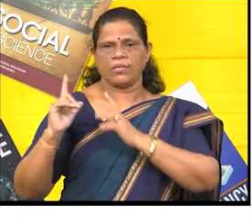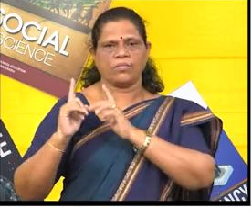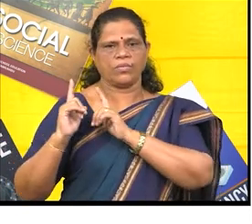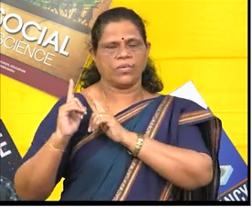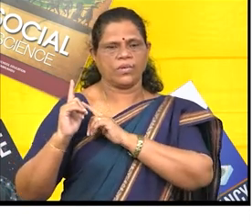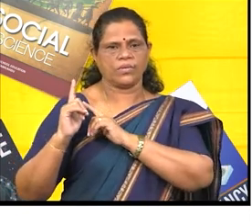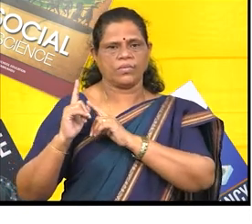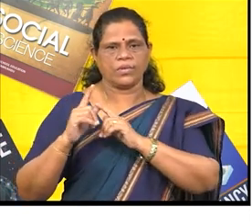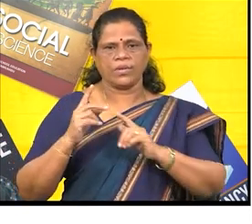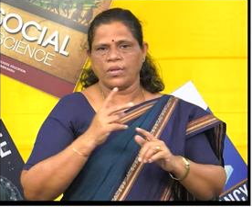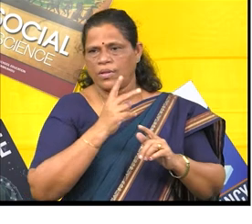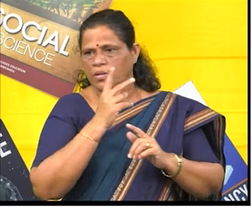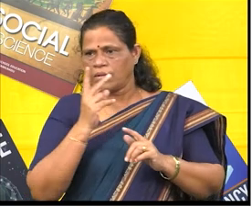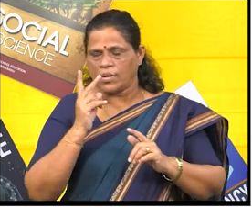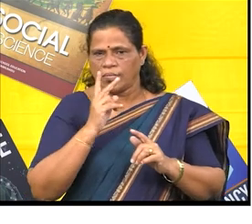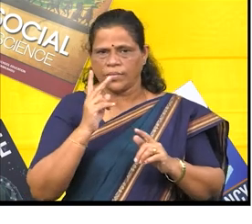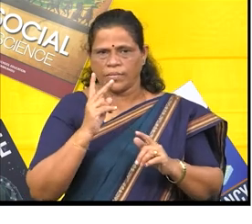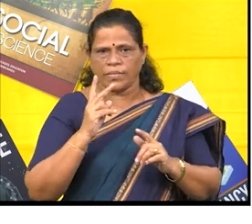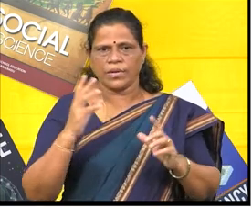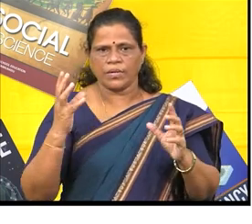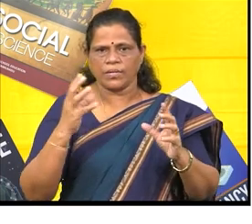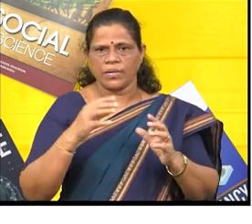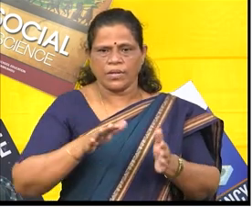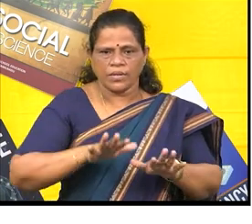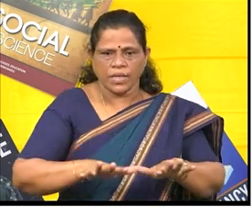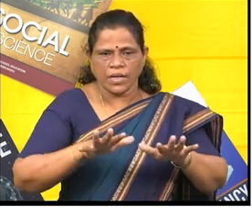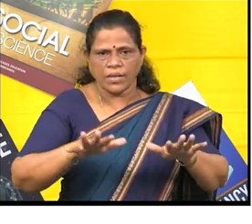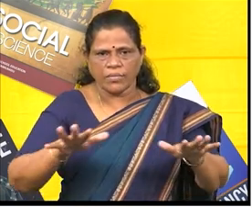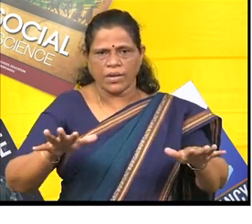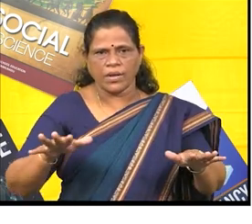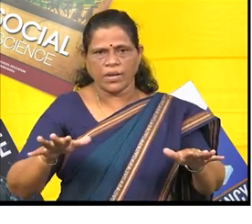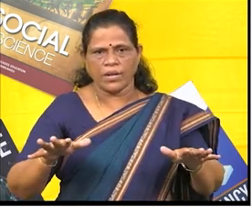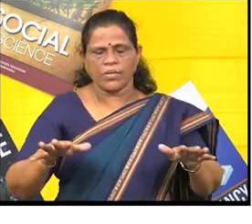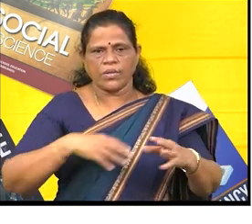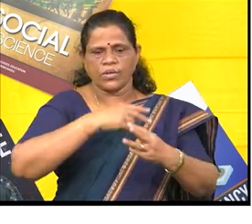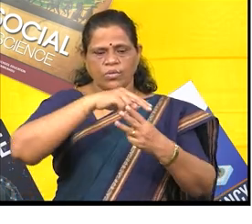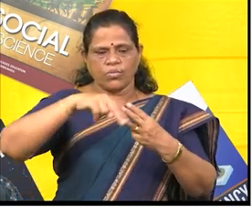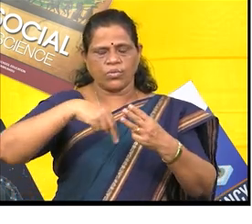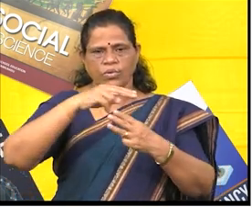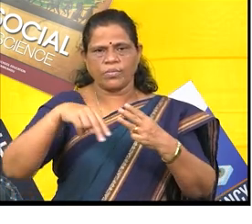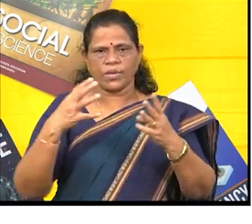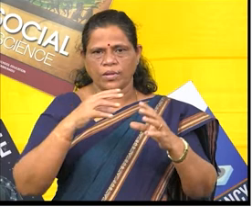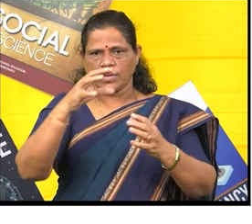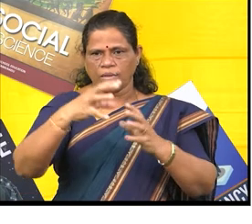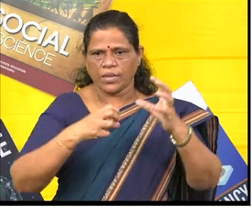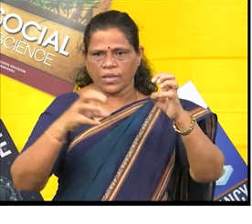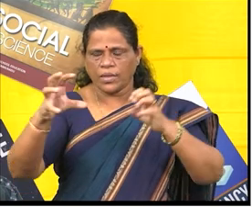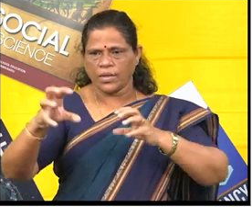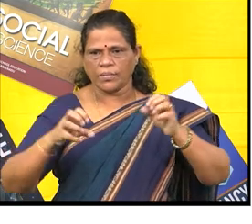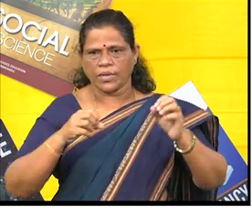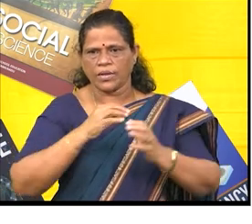காவலர்கள், துப்பறிவாளர்கள், அடுத்ததாக தடயவியல் ஆய்வாளர்கள், இந்த மூன்று பேரும் இந்த